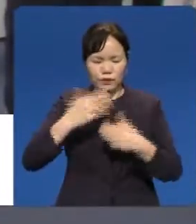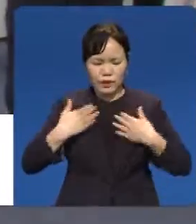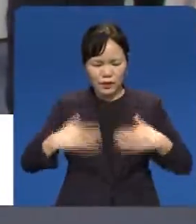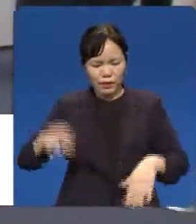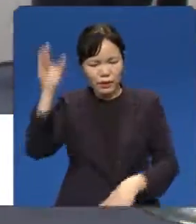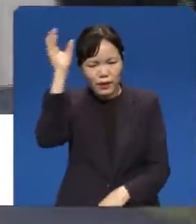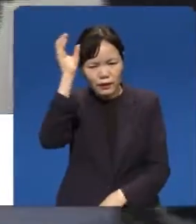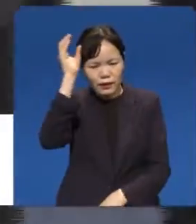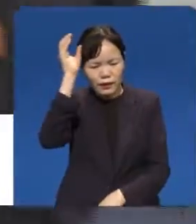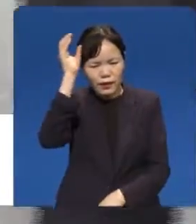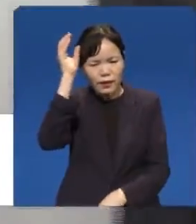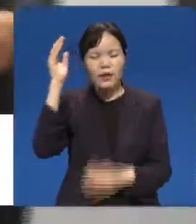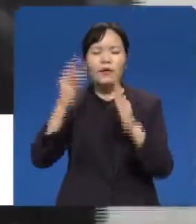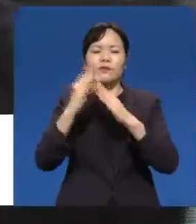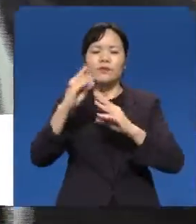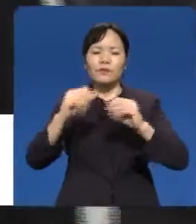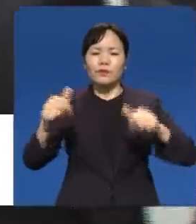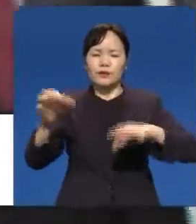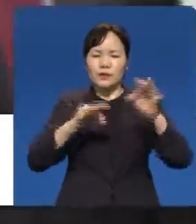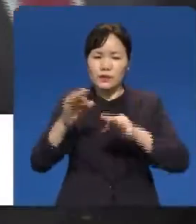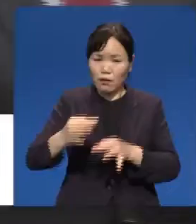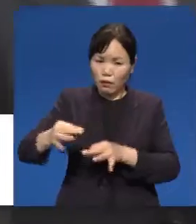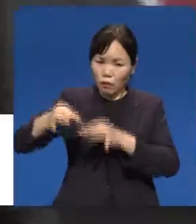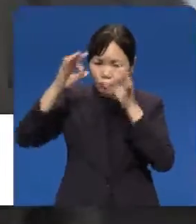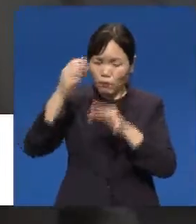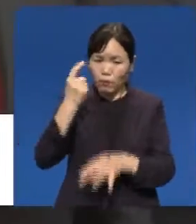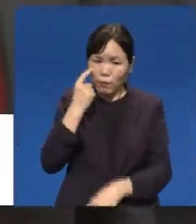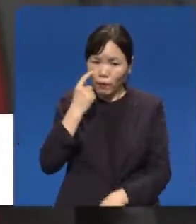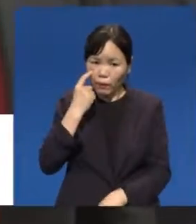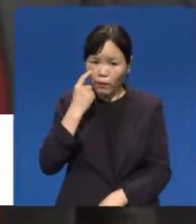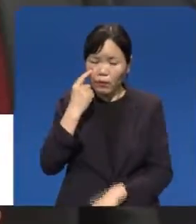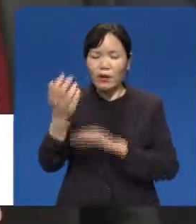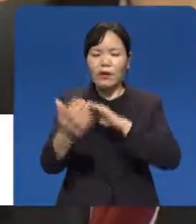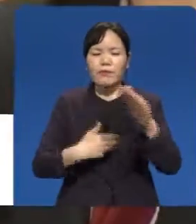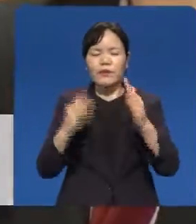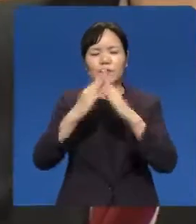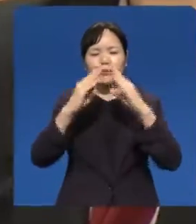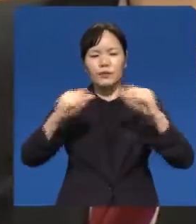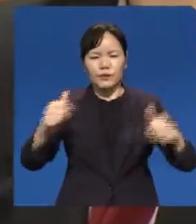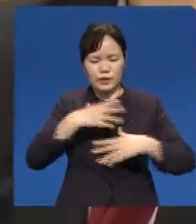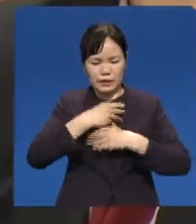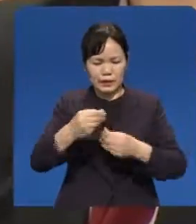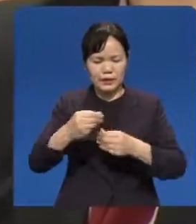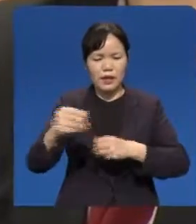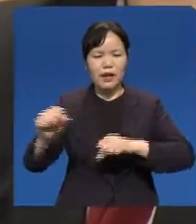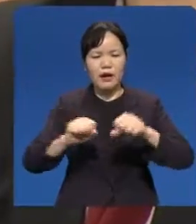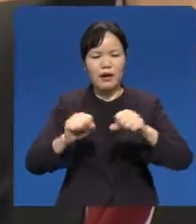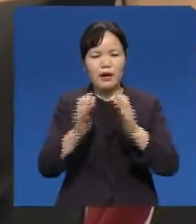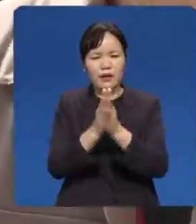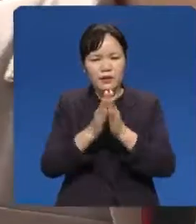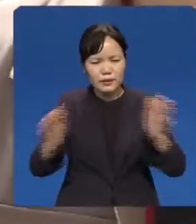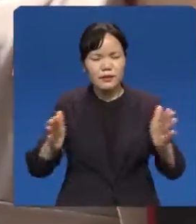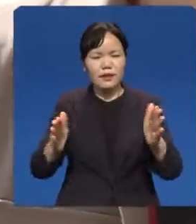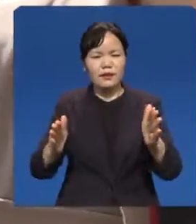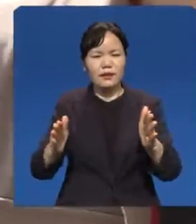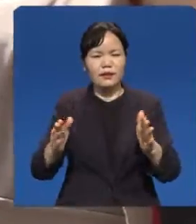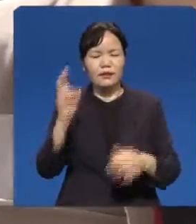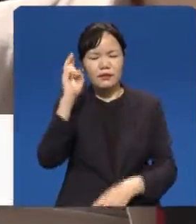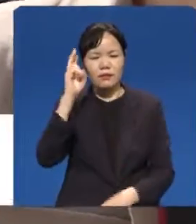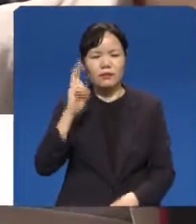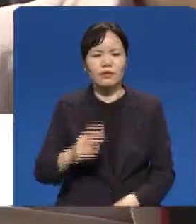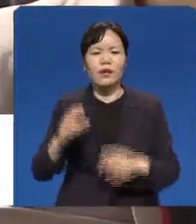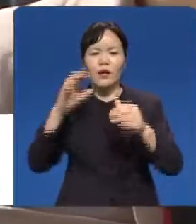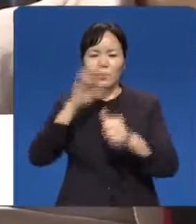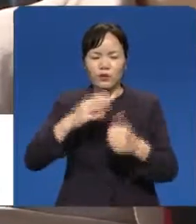기대감으로 부동산 시장이 들썩일 조짐을 보이자 미리 부동산 잡기에 나섰다는 관측입니다. 규제